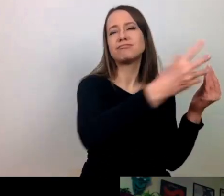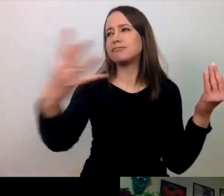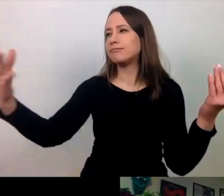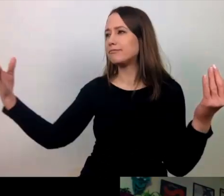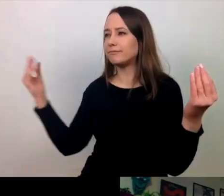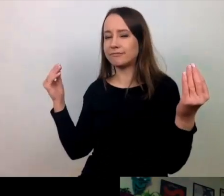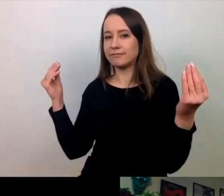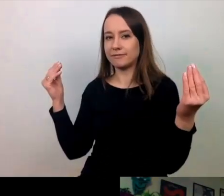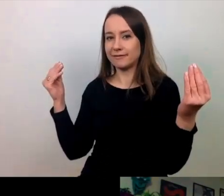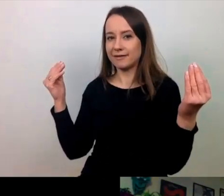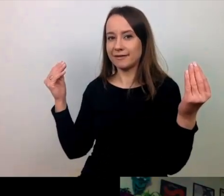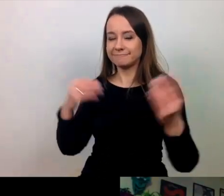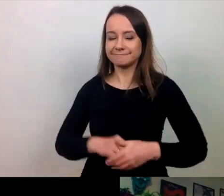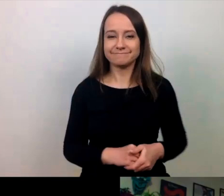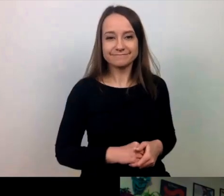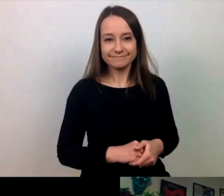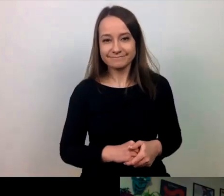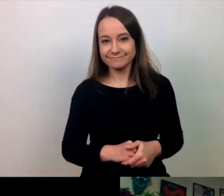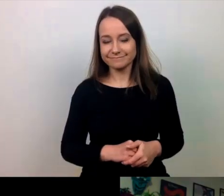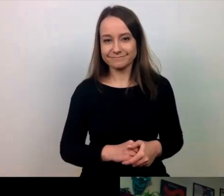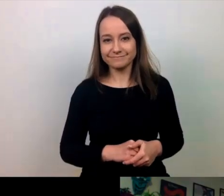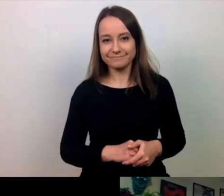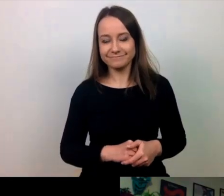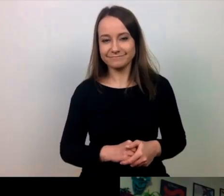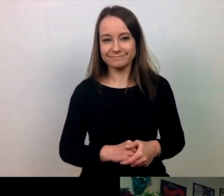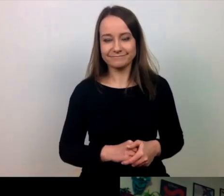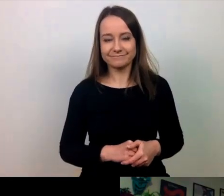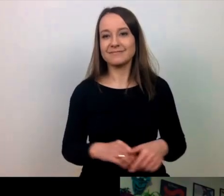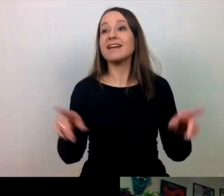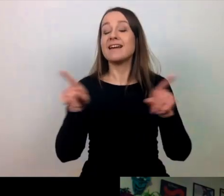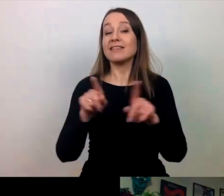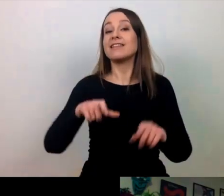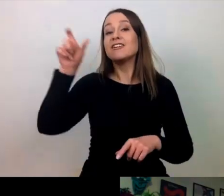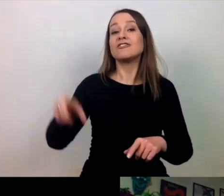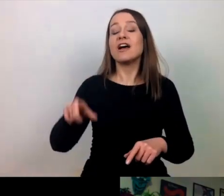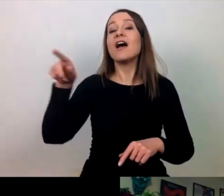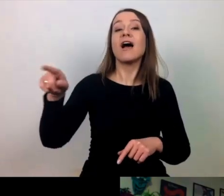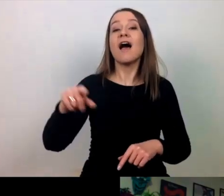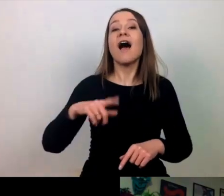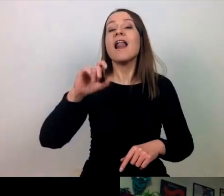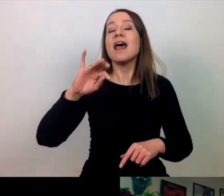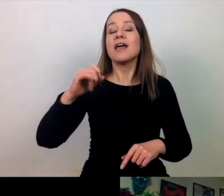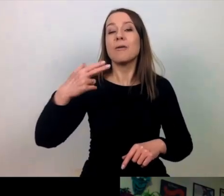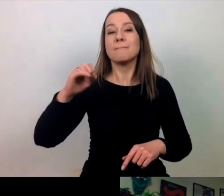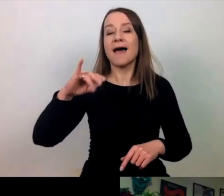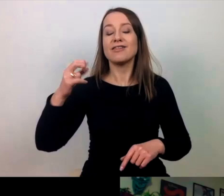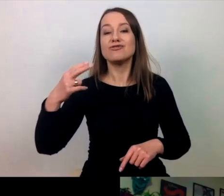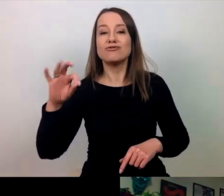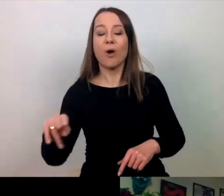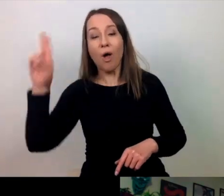wraca. Również w tym filmie jest skomentowana przez postać ojca granego przez Liama Neesona jako właśnie taka